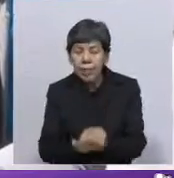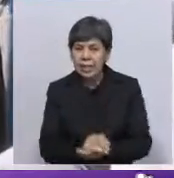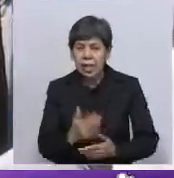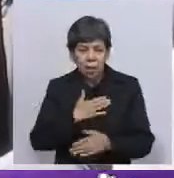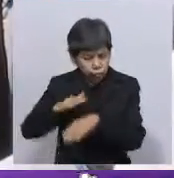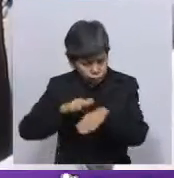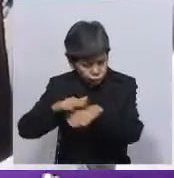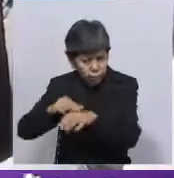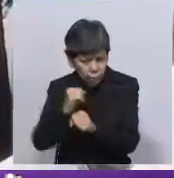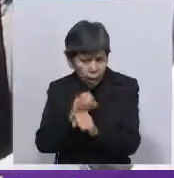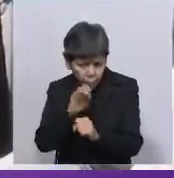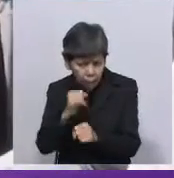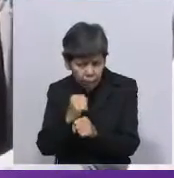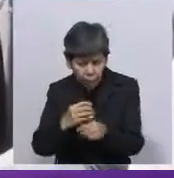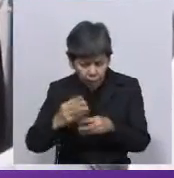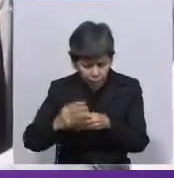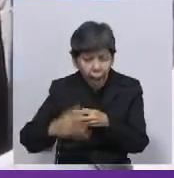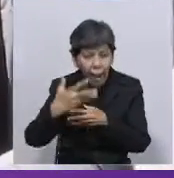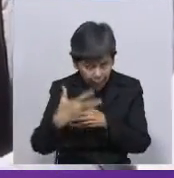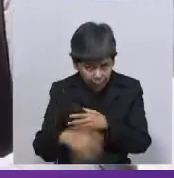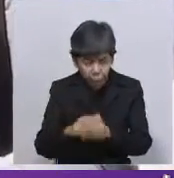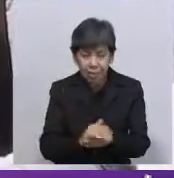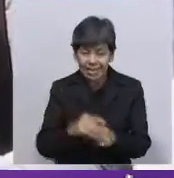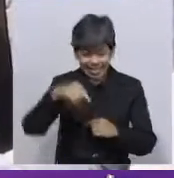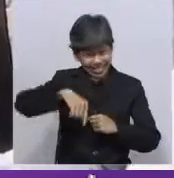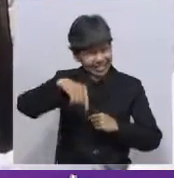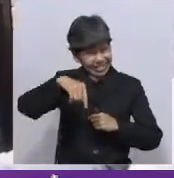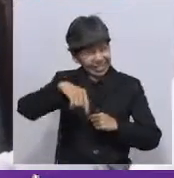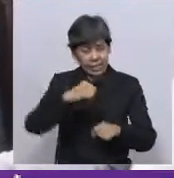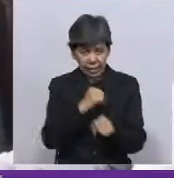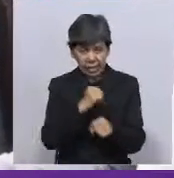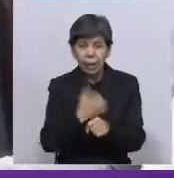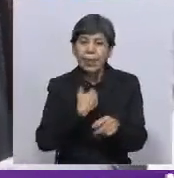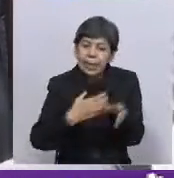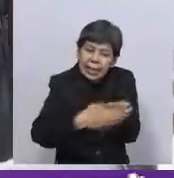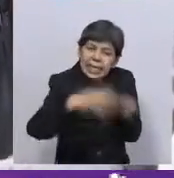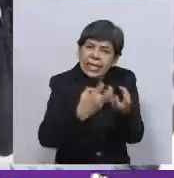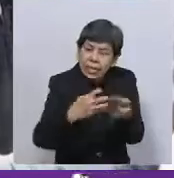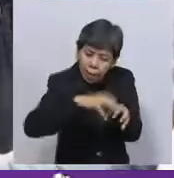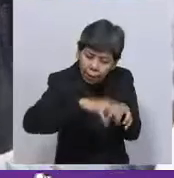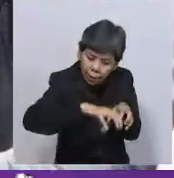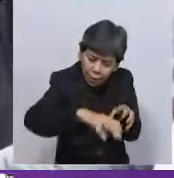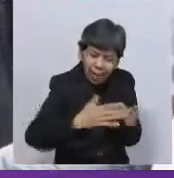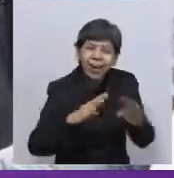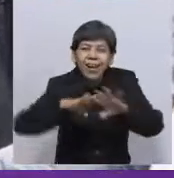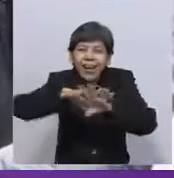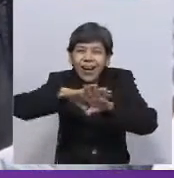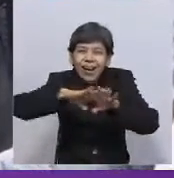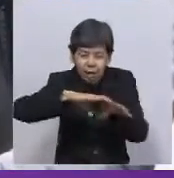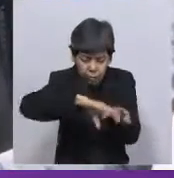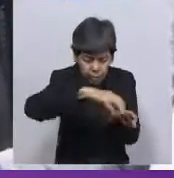ได้สั่งการไปติดตั้งไปเรียบร้อยแล้วนะครับส่วนตรงนี้เวลานี้เขาวางไอ้หินที่ใส่ตะข่ายที่เรียกว่าแก้เรียนเนี่ย